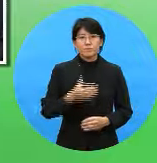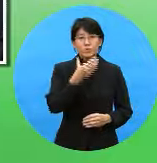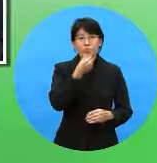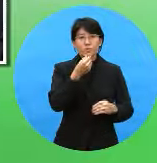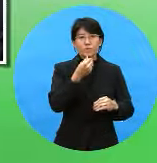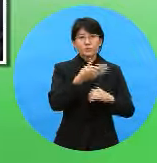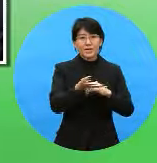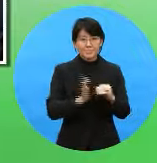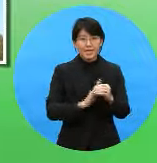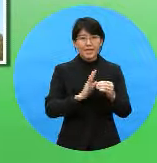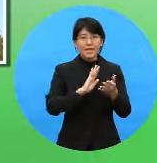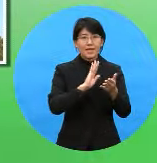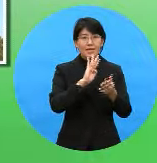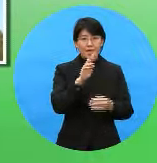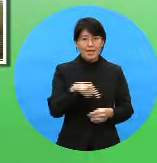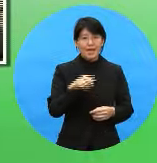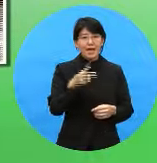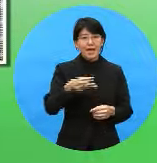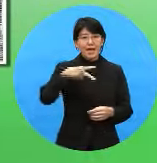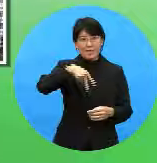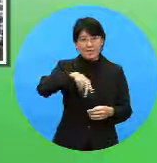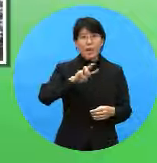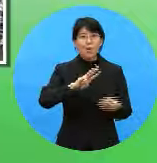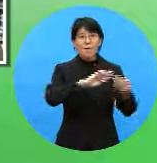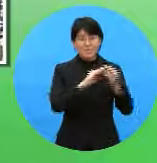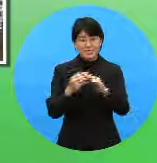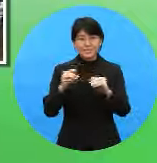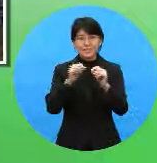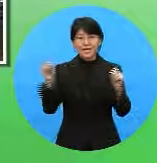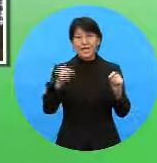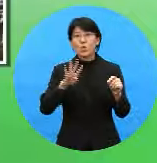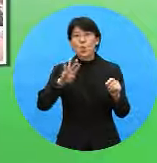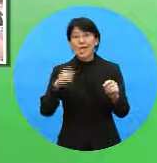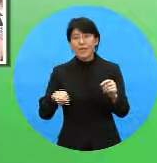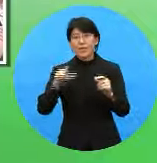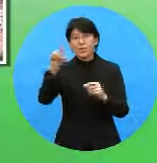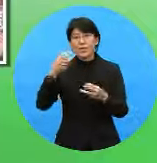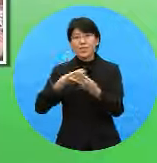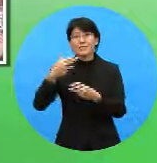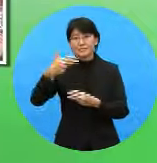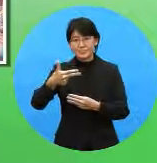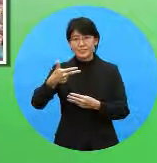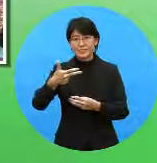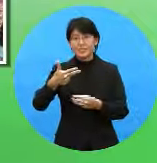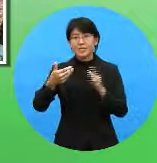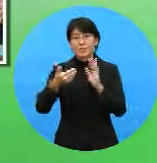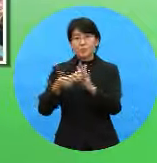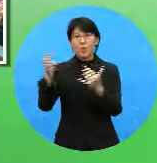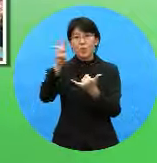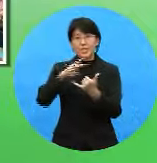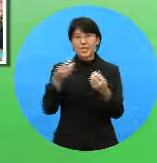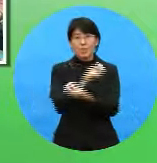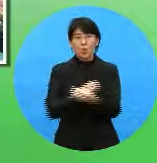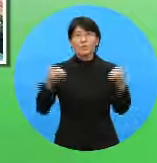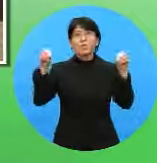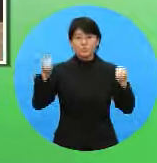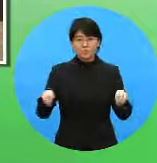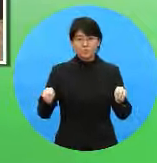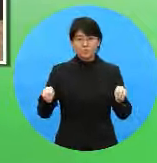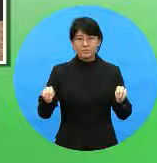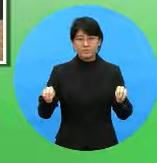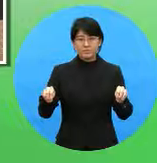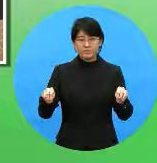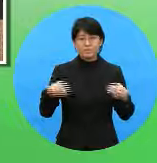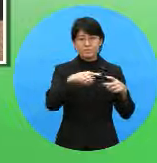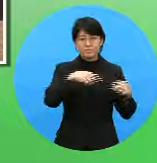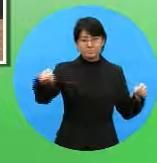練馬区は福島県花輪町、長野県上田市などと防災協定を結んでいます。